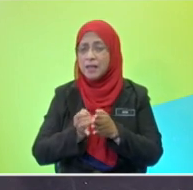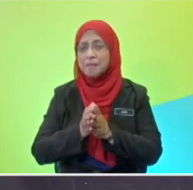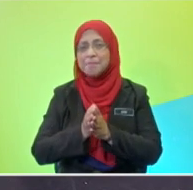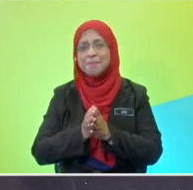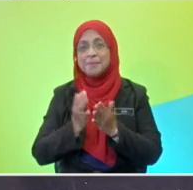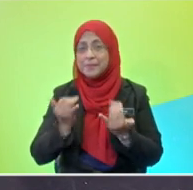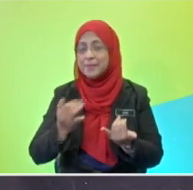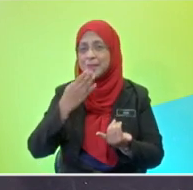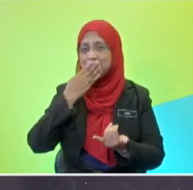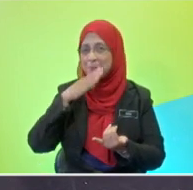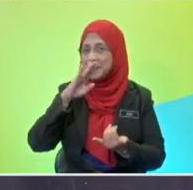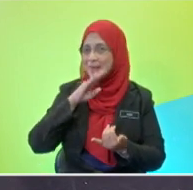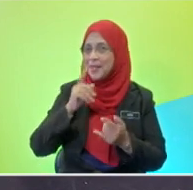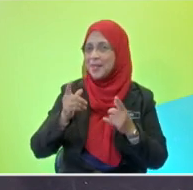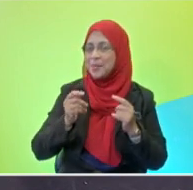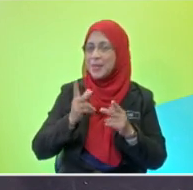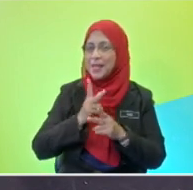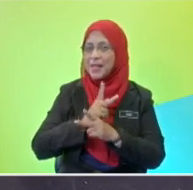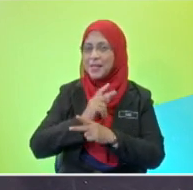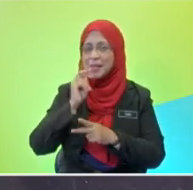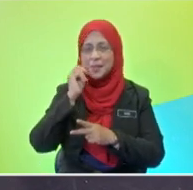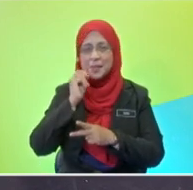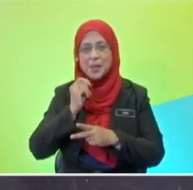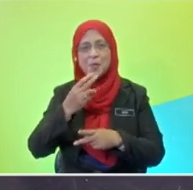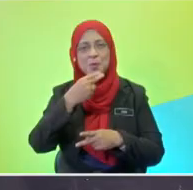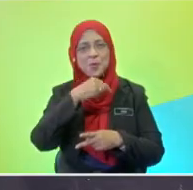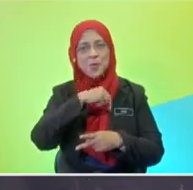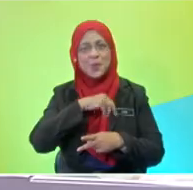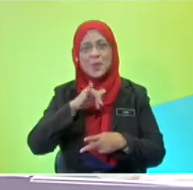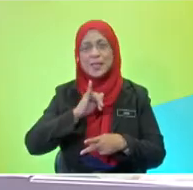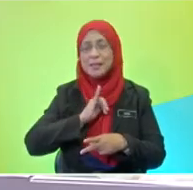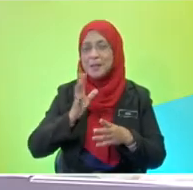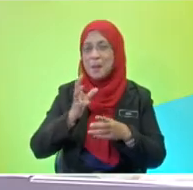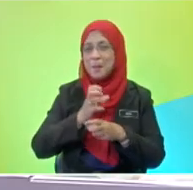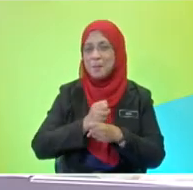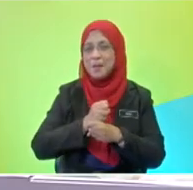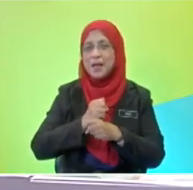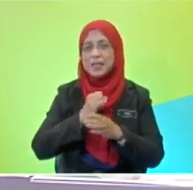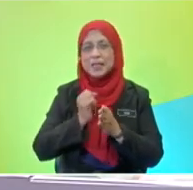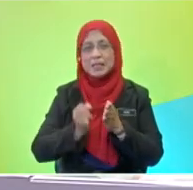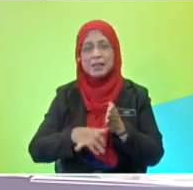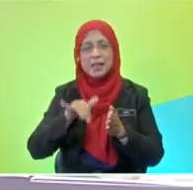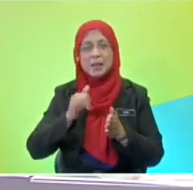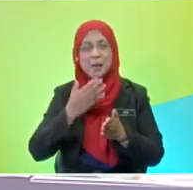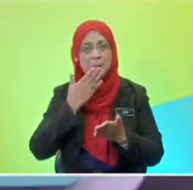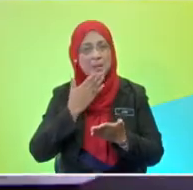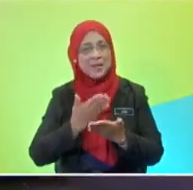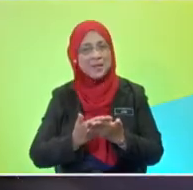saya sudah sehat Terima kasih banyak Nisa betul saya dapat Jiran yang baik seperti ini di sana ada Alhamdulillah yang penting sosialisasi